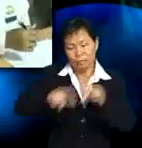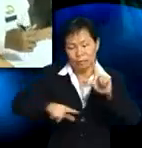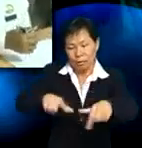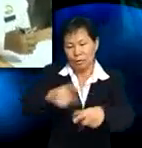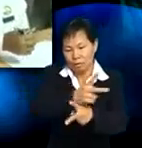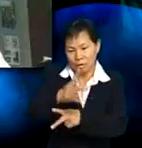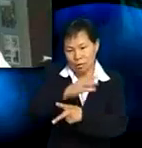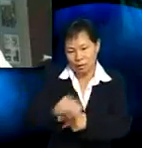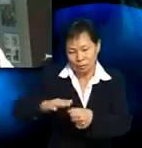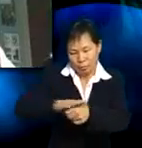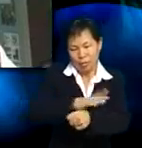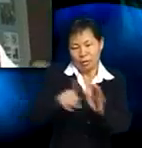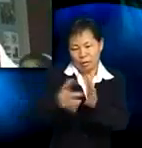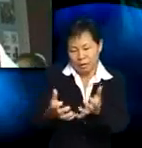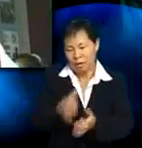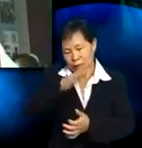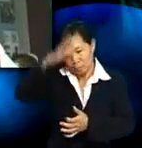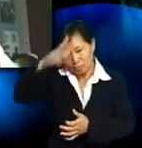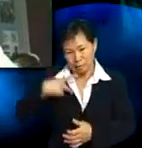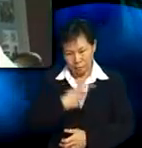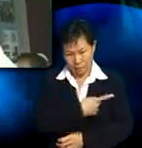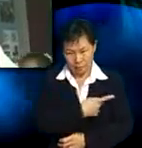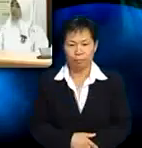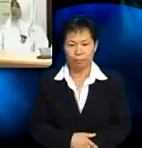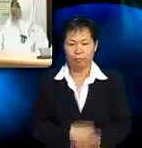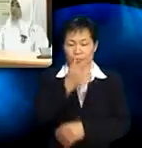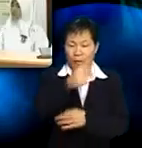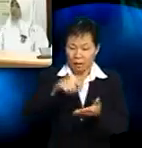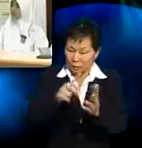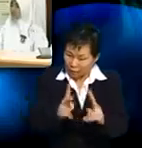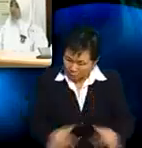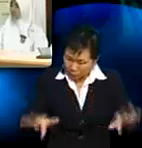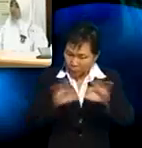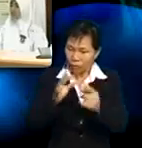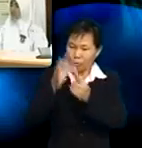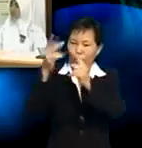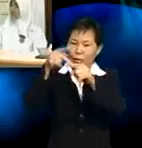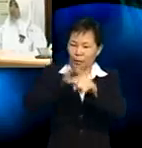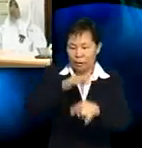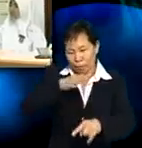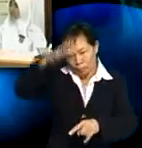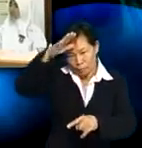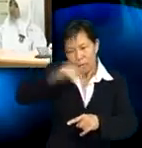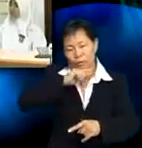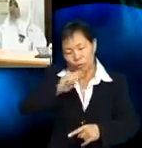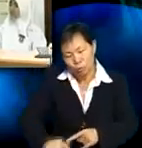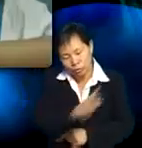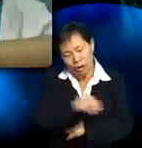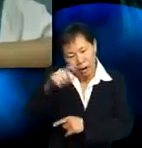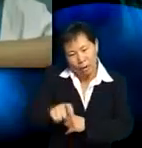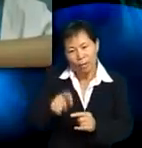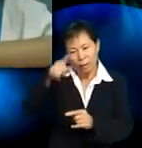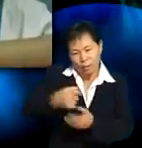hendaklah menjaga dan memenuhi kehendak Bapa kita hal ini sangat penting terutamanya kepada ibu bapaknya